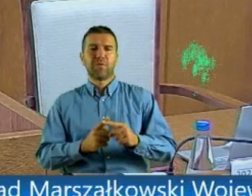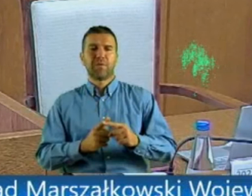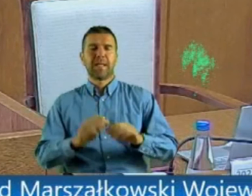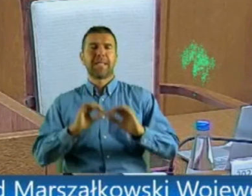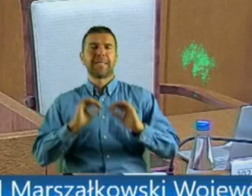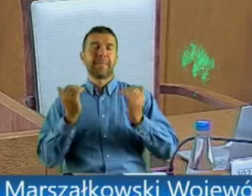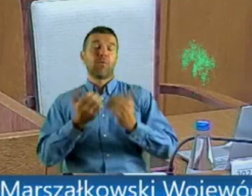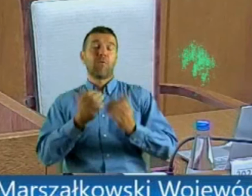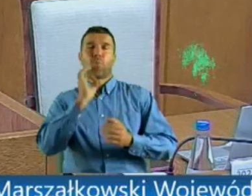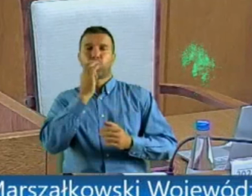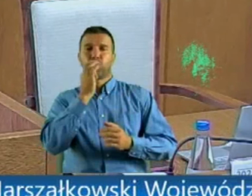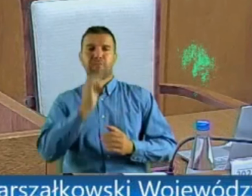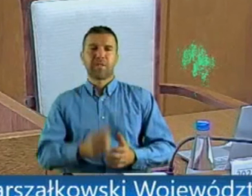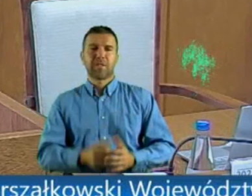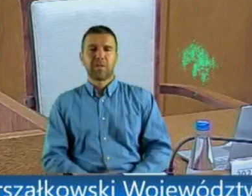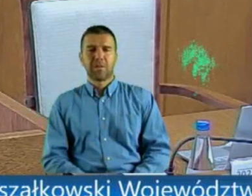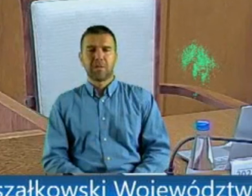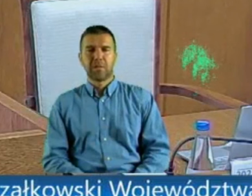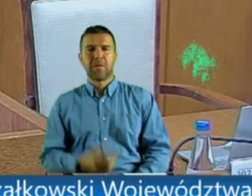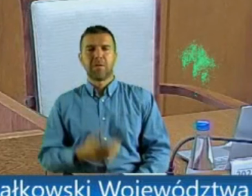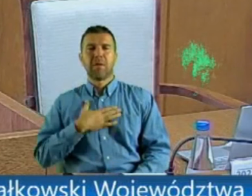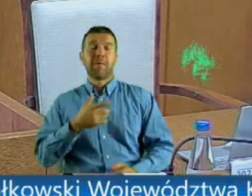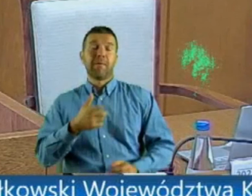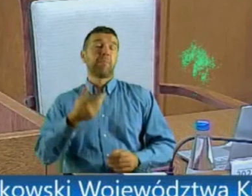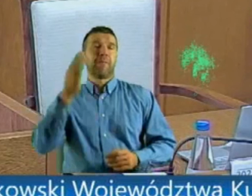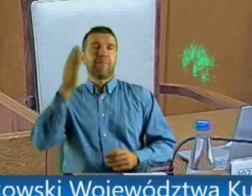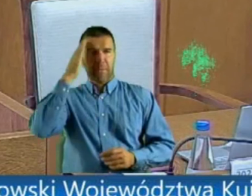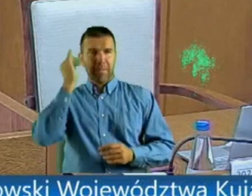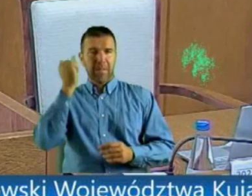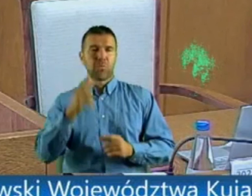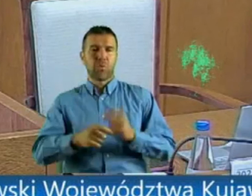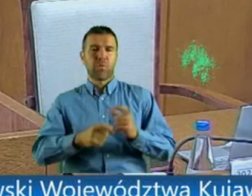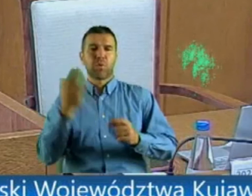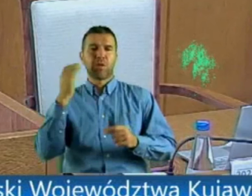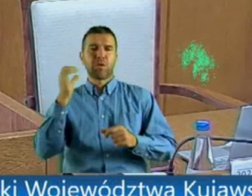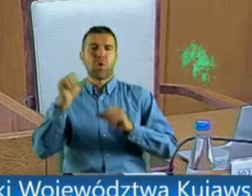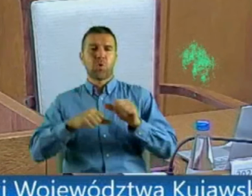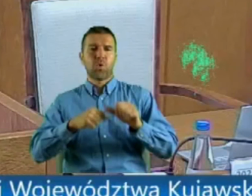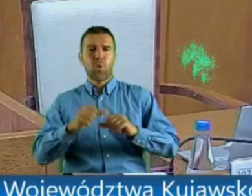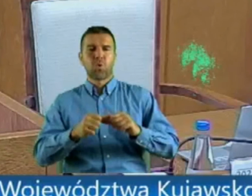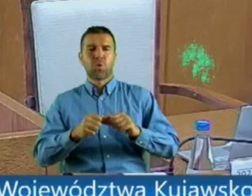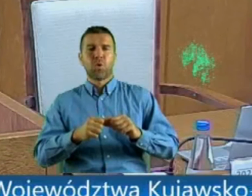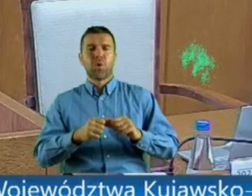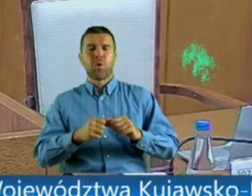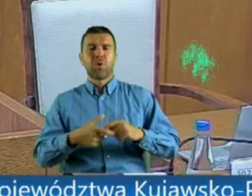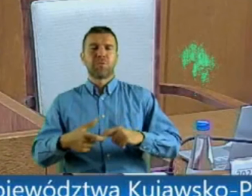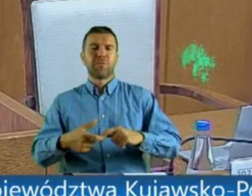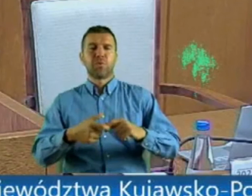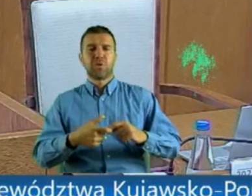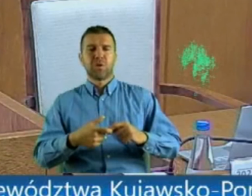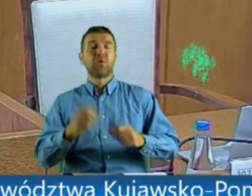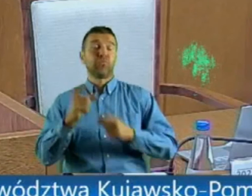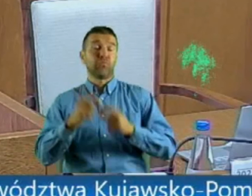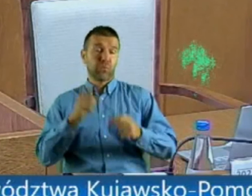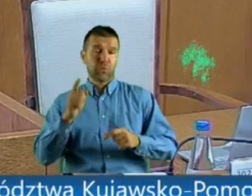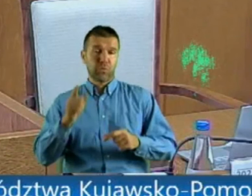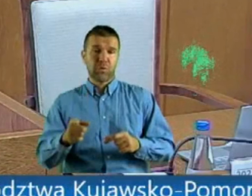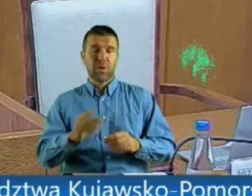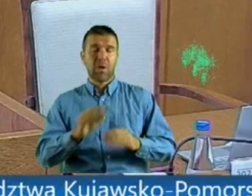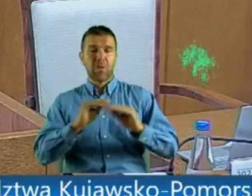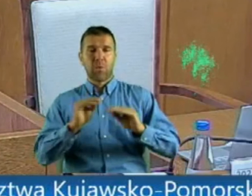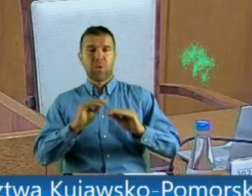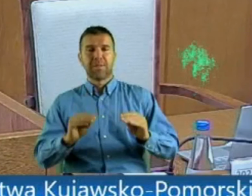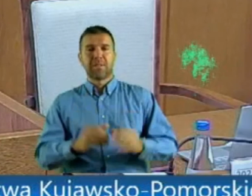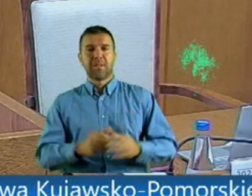sejmików młodzieżowych. Chciałem Państwu powiedzieć, że mamy w tym doświadczenie, ponieważ przez ostatni rok Związek Województw RP podjął się takiej działalności